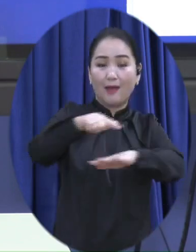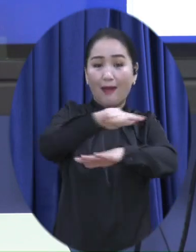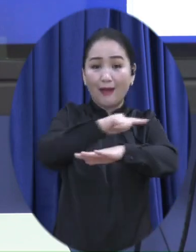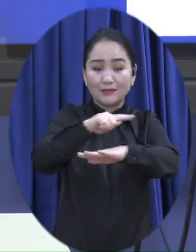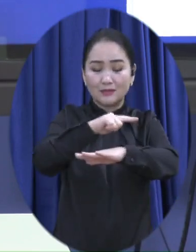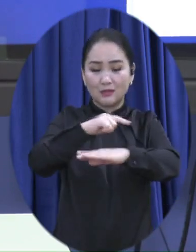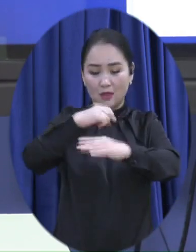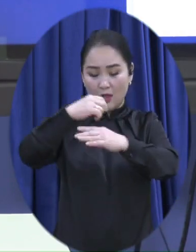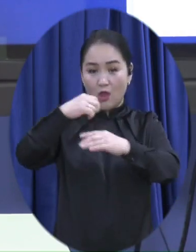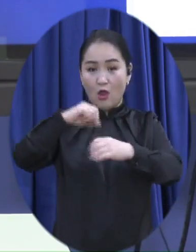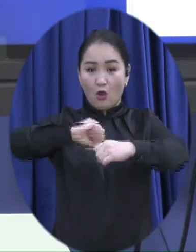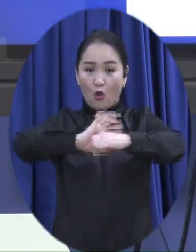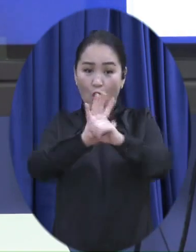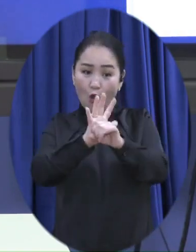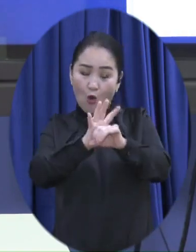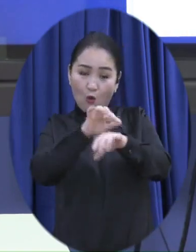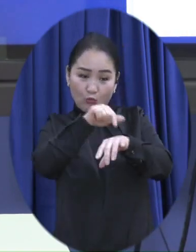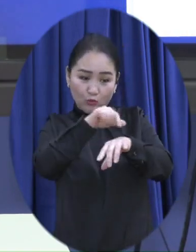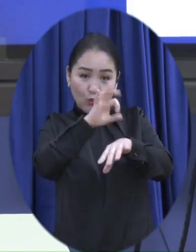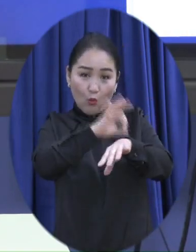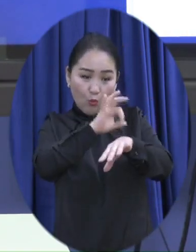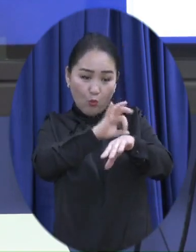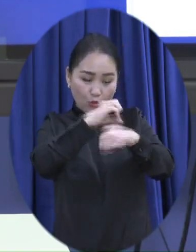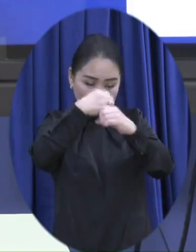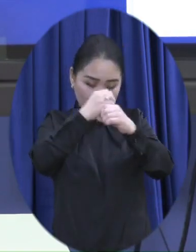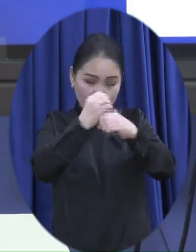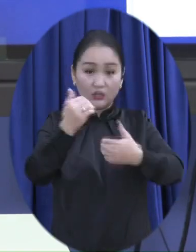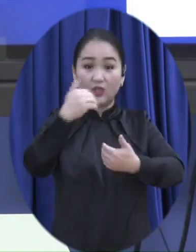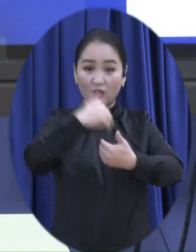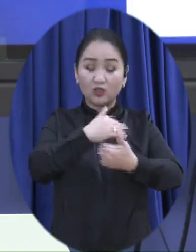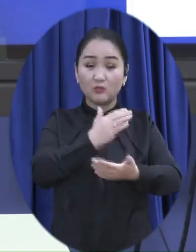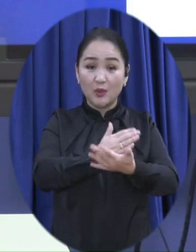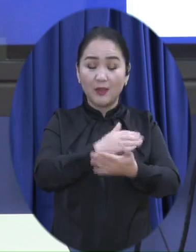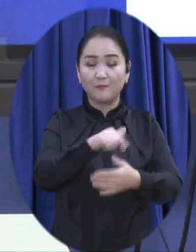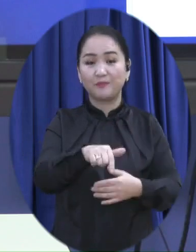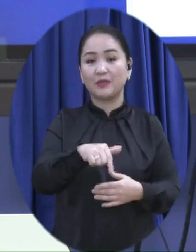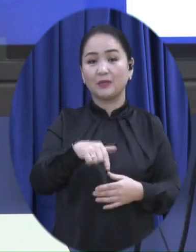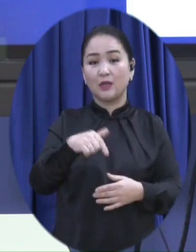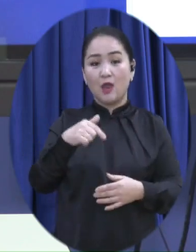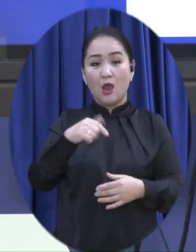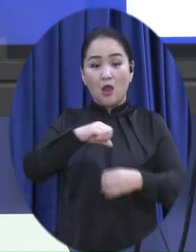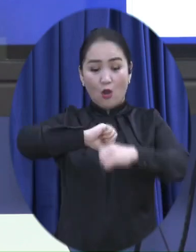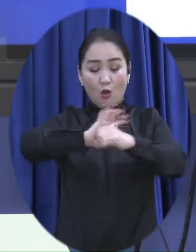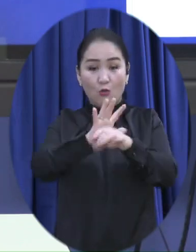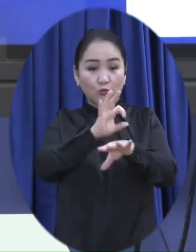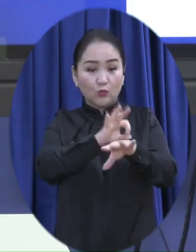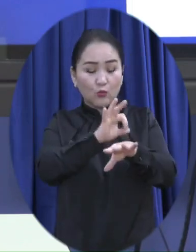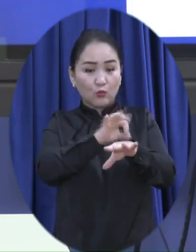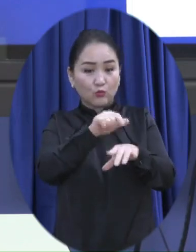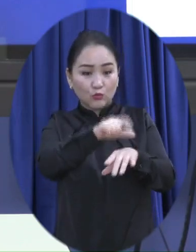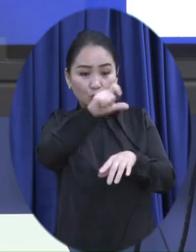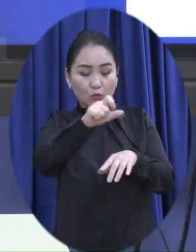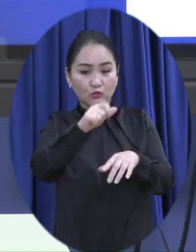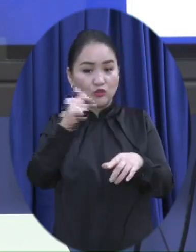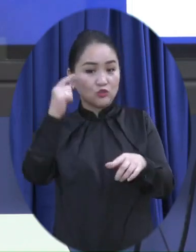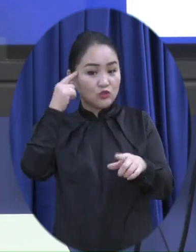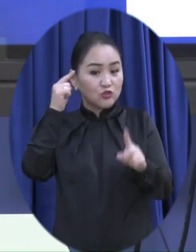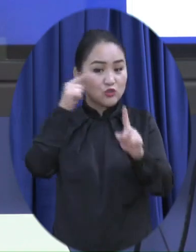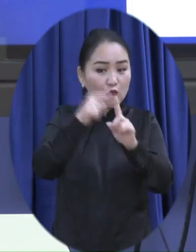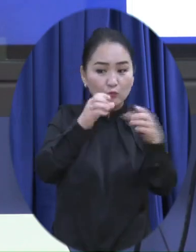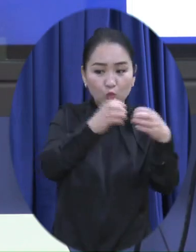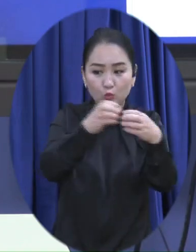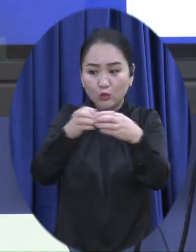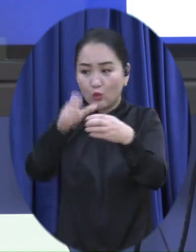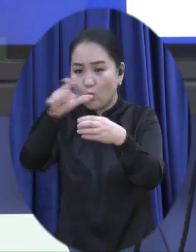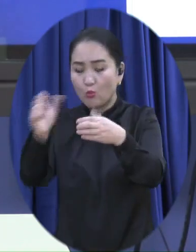халдварын шинжилгээ хийгдэж байна. За энд бол коронавирус халдварын зорилттой бүлгийн одоо иргэдийн шинжилгээнд хамруулах